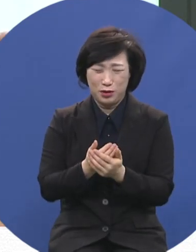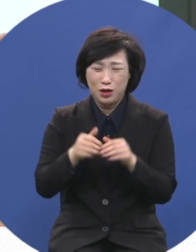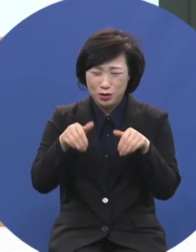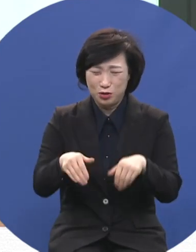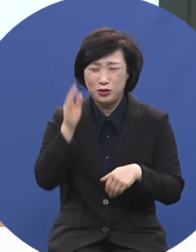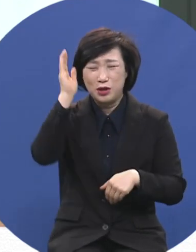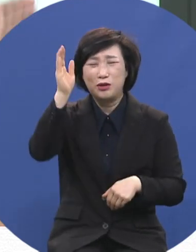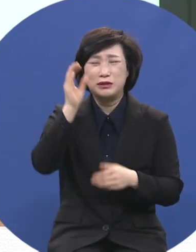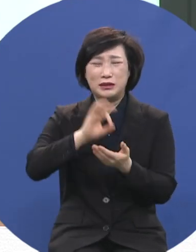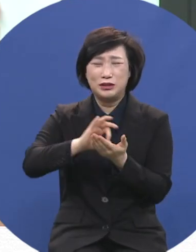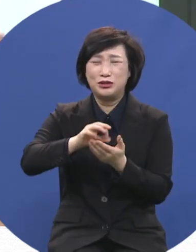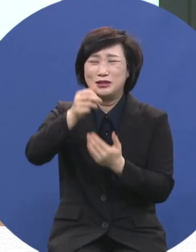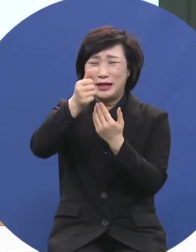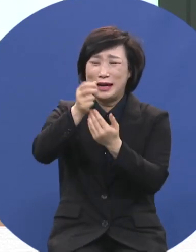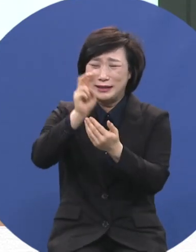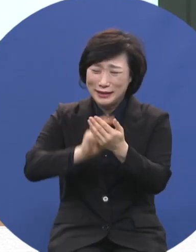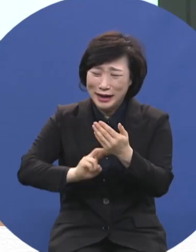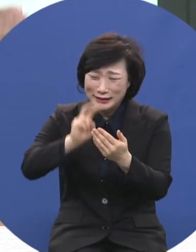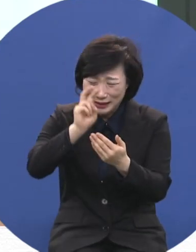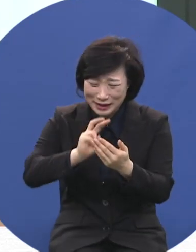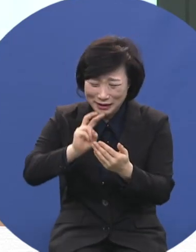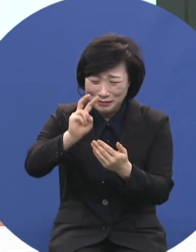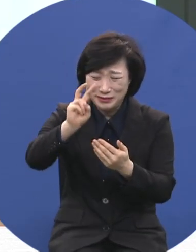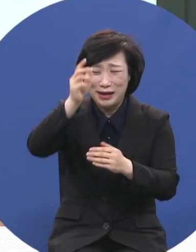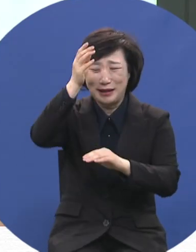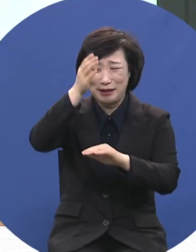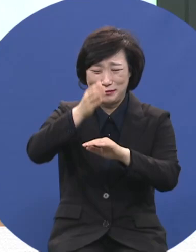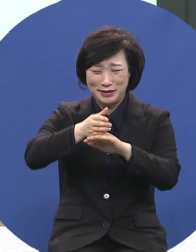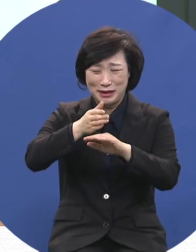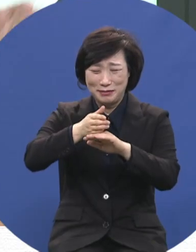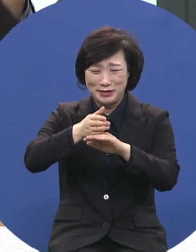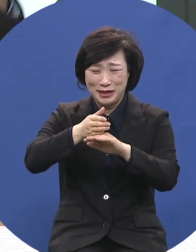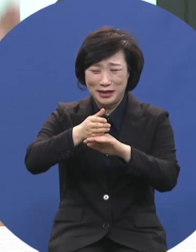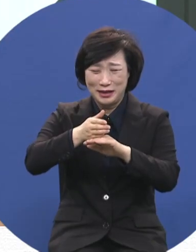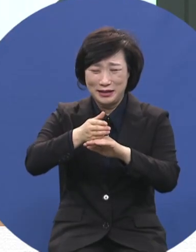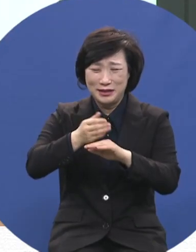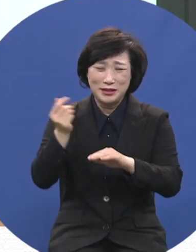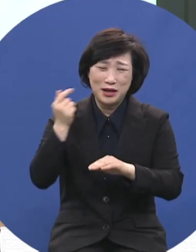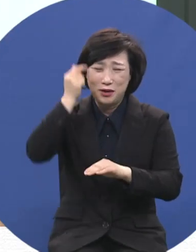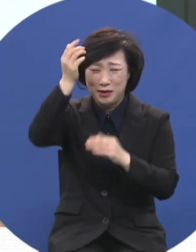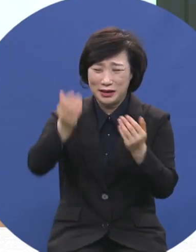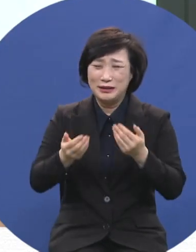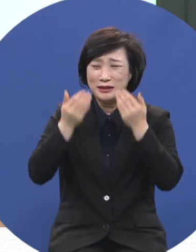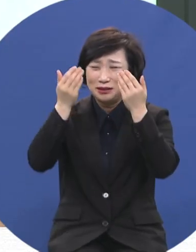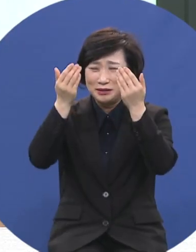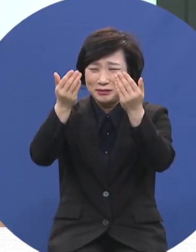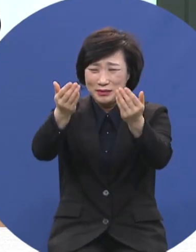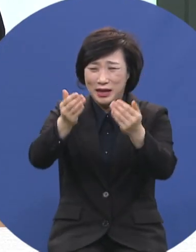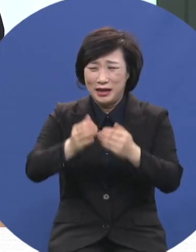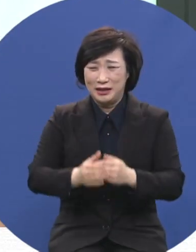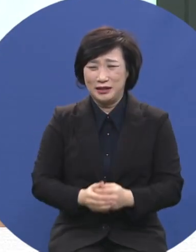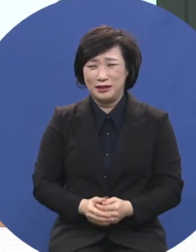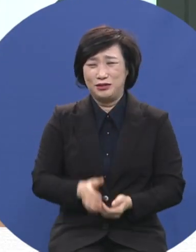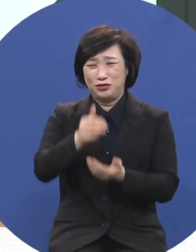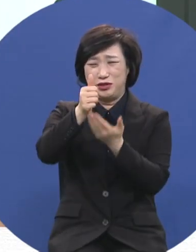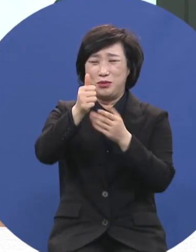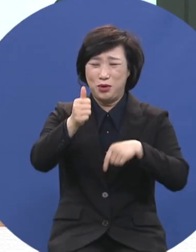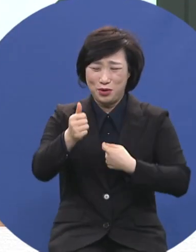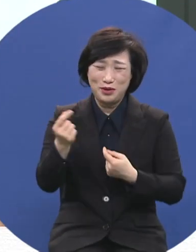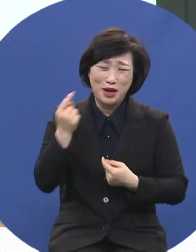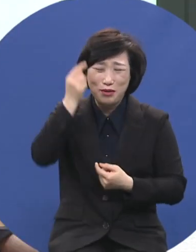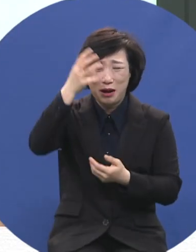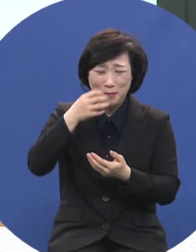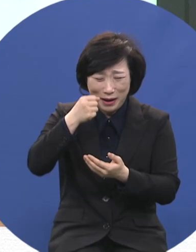종을 써주신 주님을 찬양합니다. 감사합니다. 영광 돌립니다. 주님